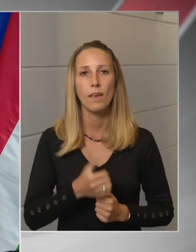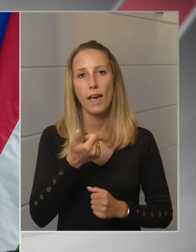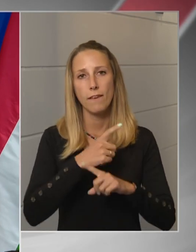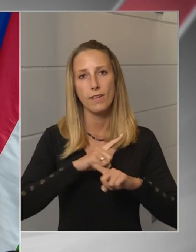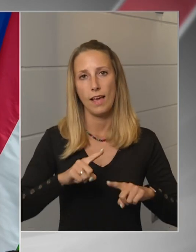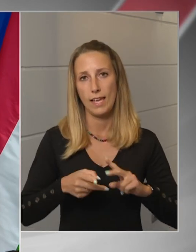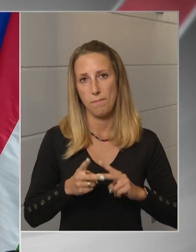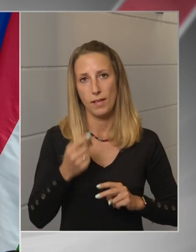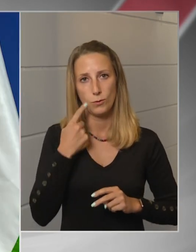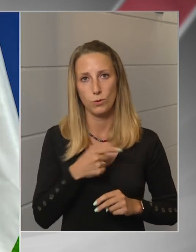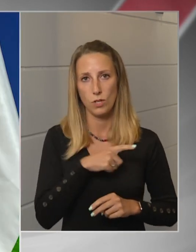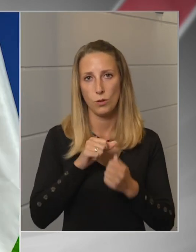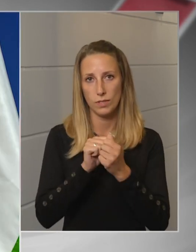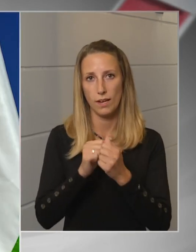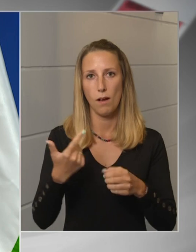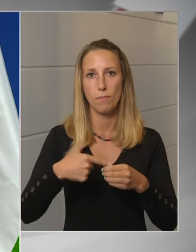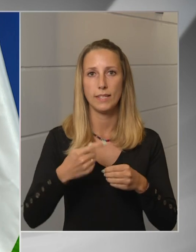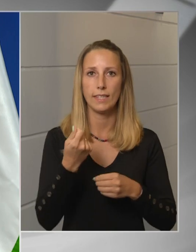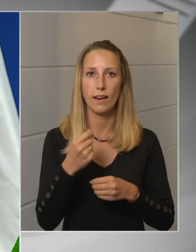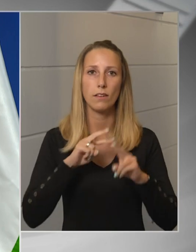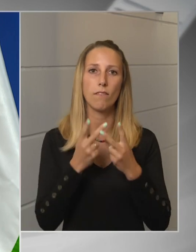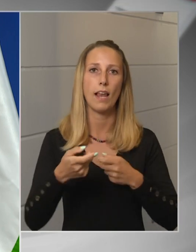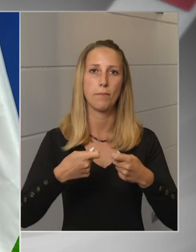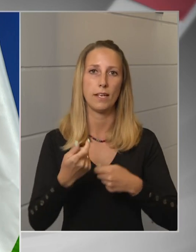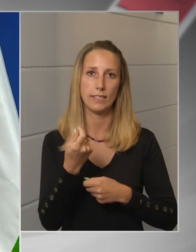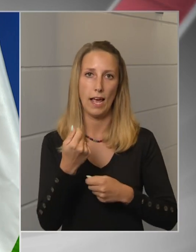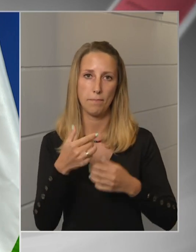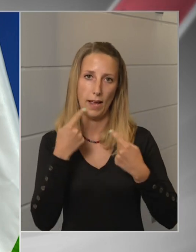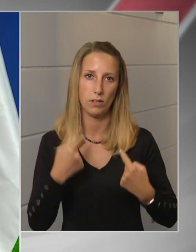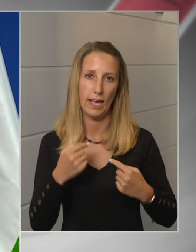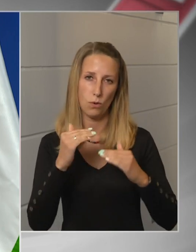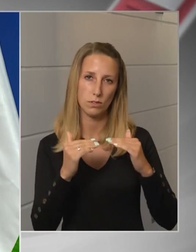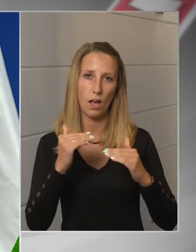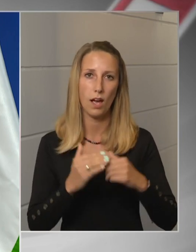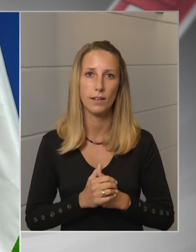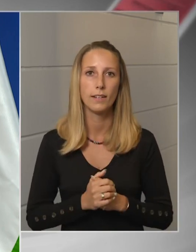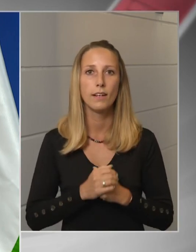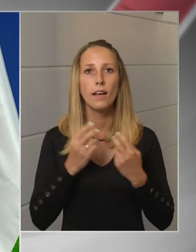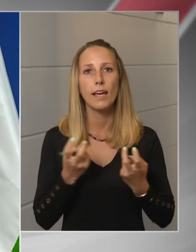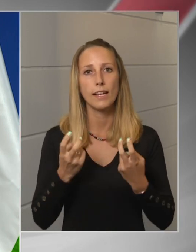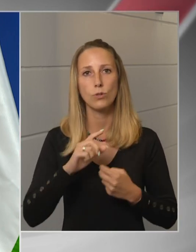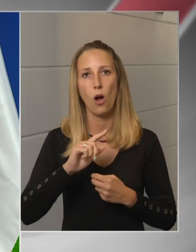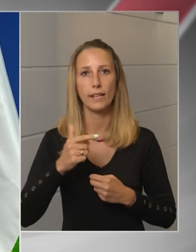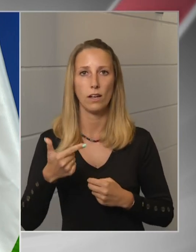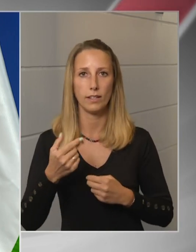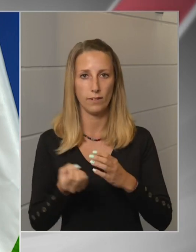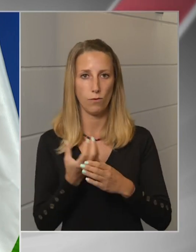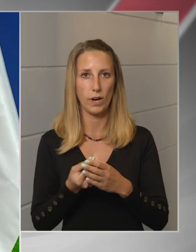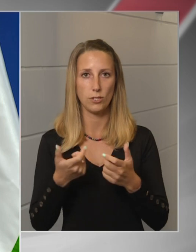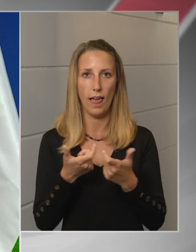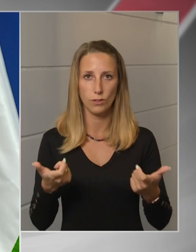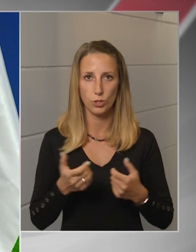Egyféleképpen tudunk csak küzdeni, hiszen a benzinárat a világpiaci ár határozza meg, hogy keresünk alternatív forrás